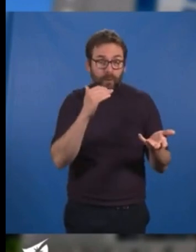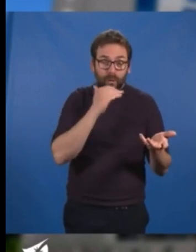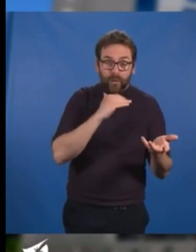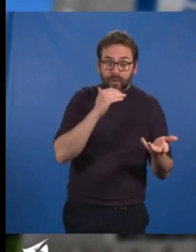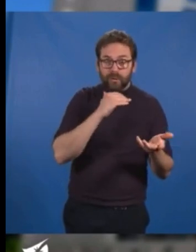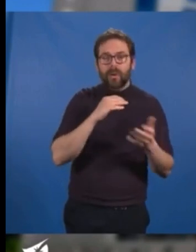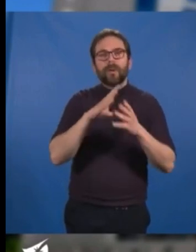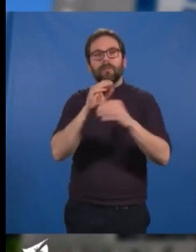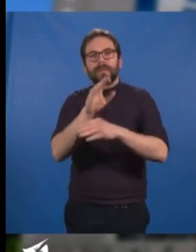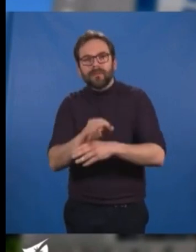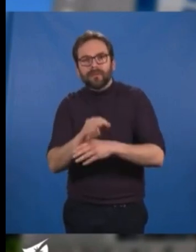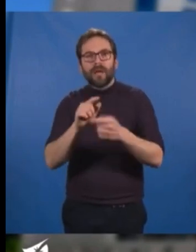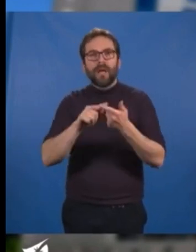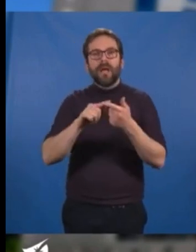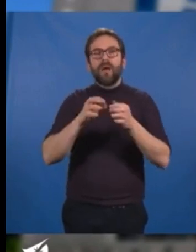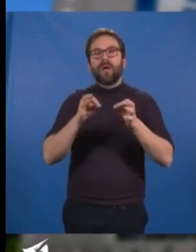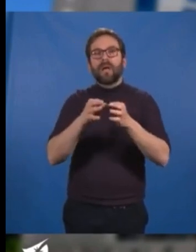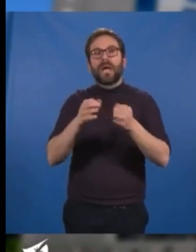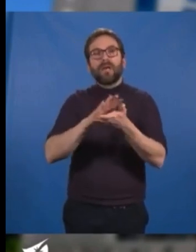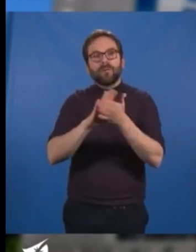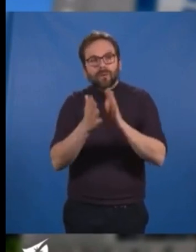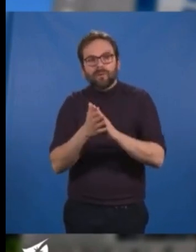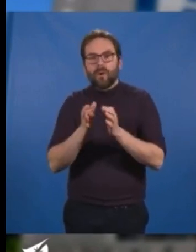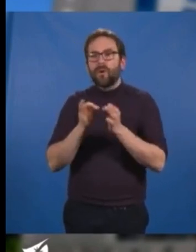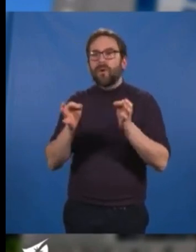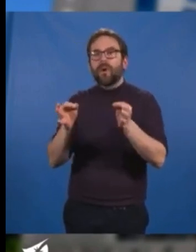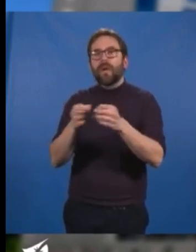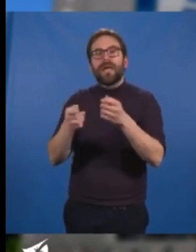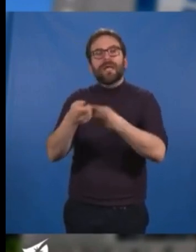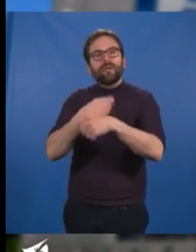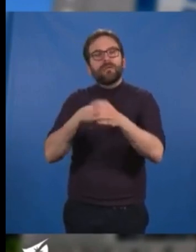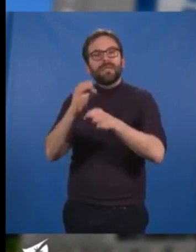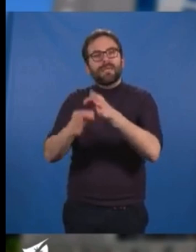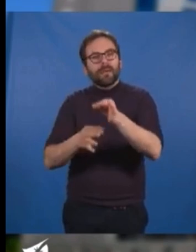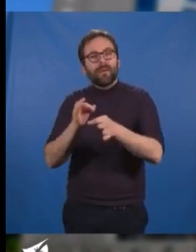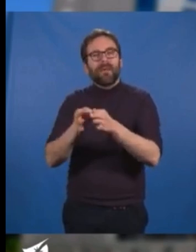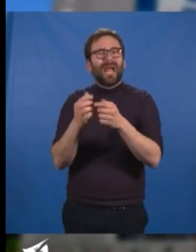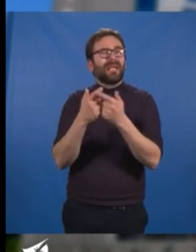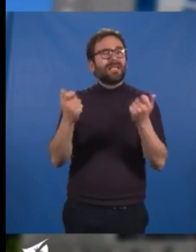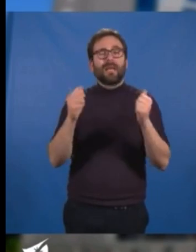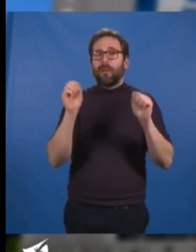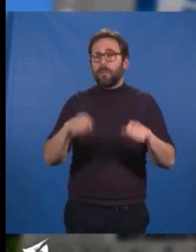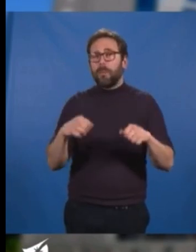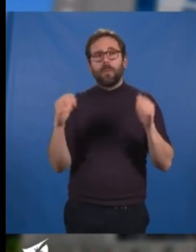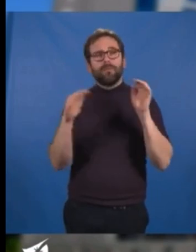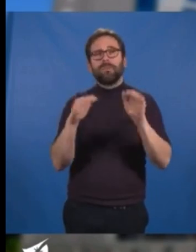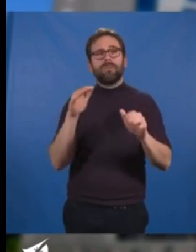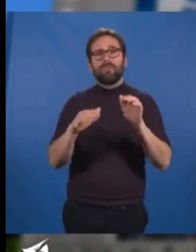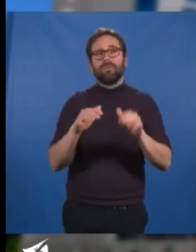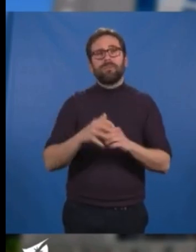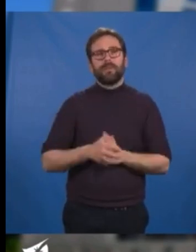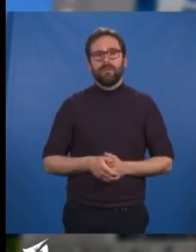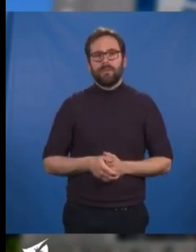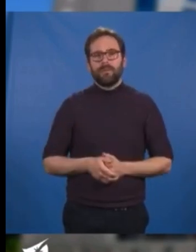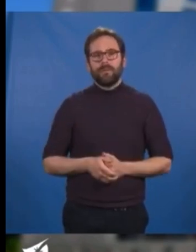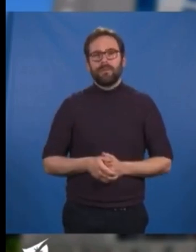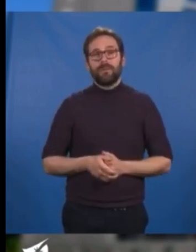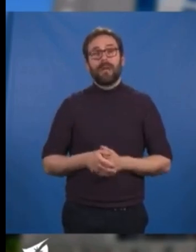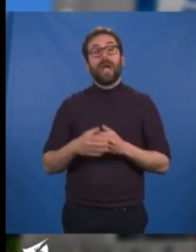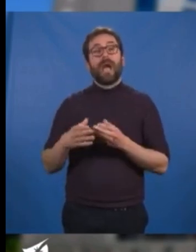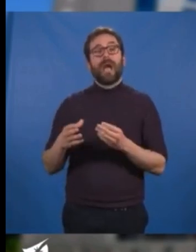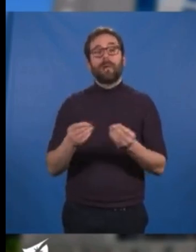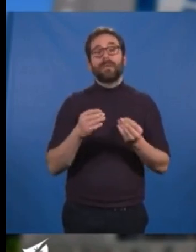Mise à l'abri, locaux associatifs, locaux pour l'économie sociale et circulaire, les idées ne manquent pas. Il est indispensable que les habitants